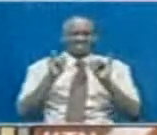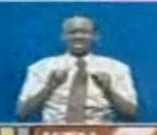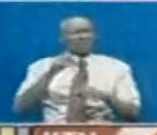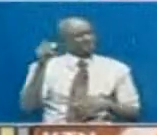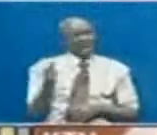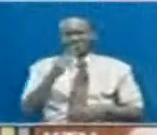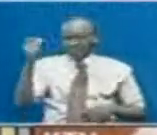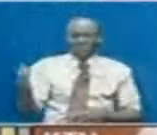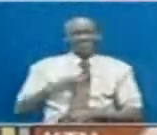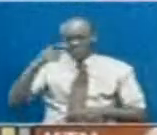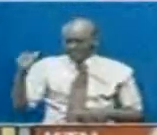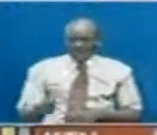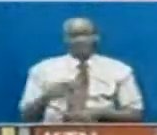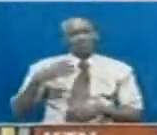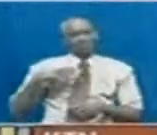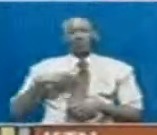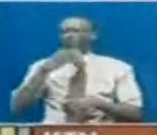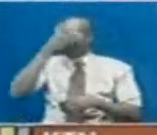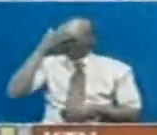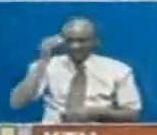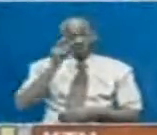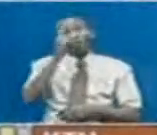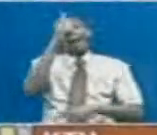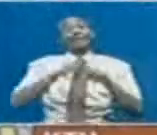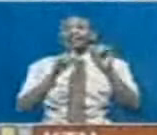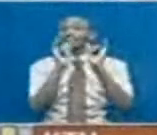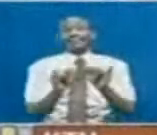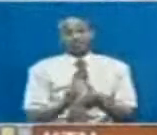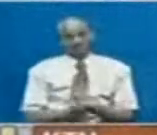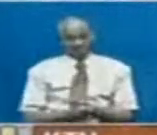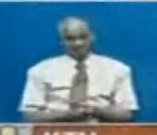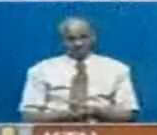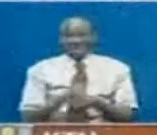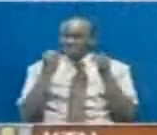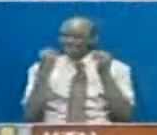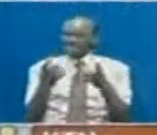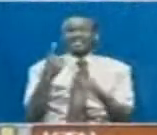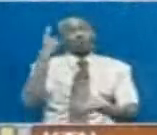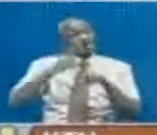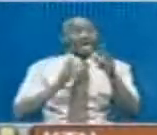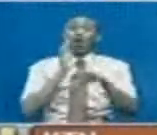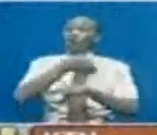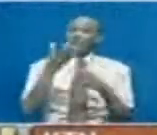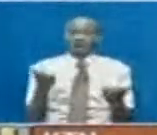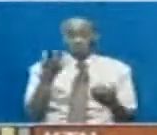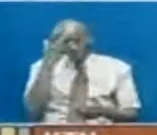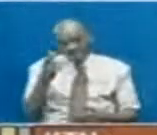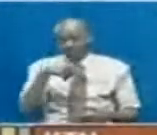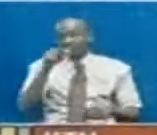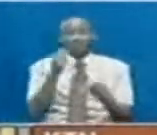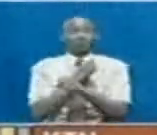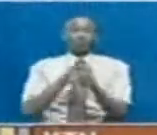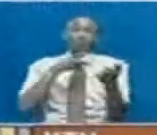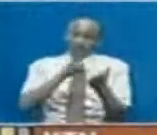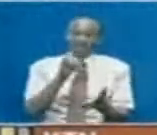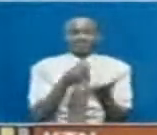na miezi, mtu anaweza hacho hata mwaka mzima. Wengi wamekaa hapa zaidi ya mwaka mmoja kwa kushindwa kulipia gharama